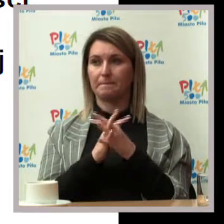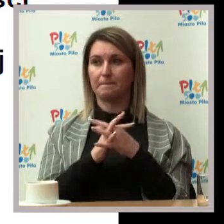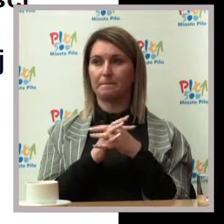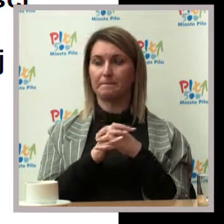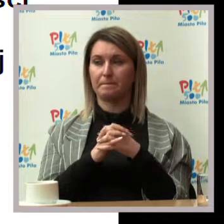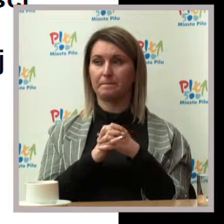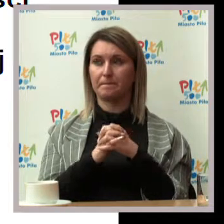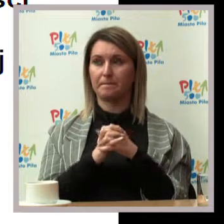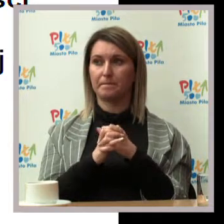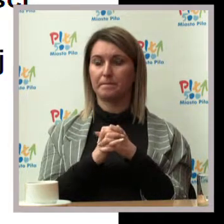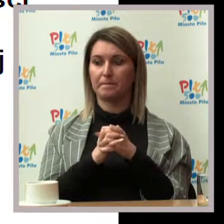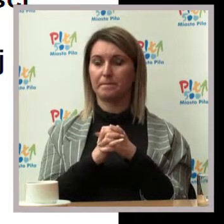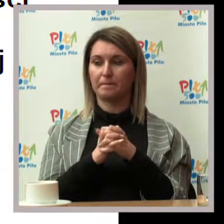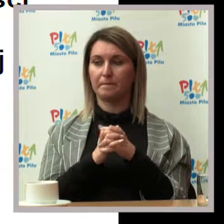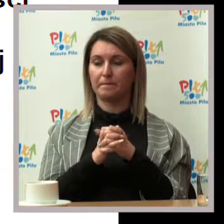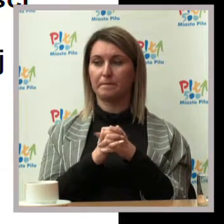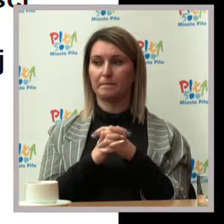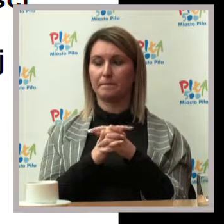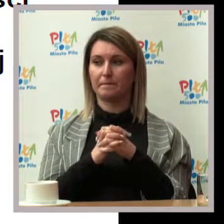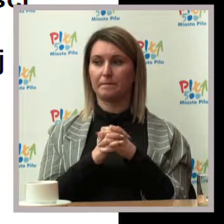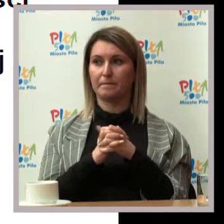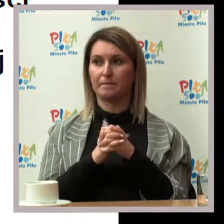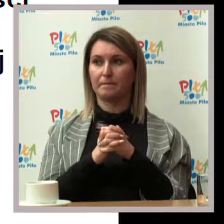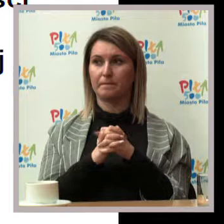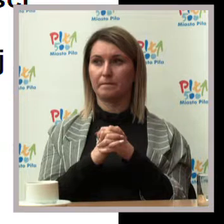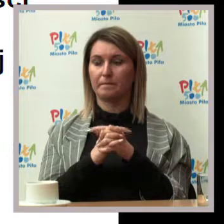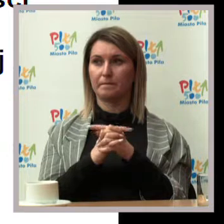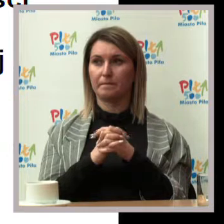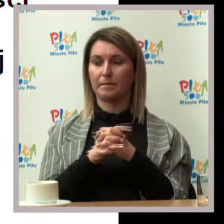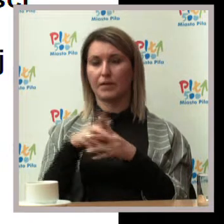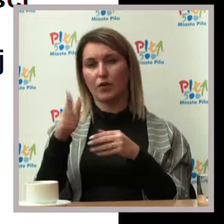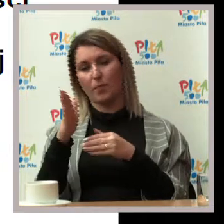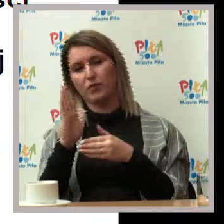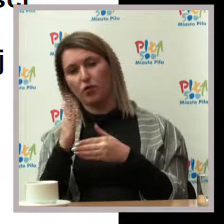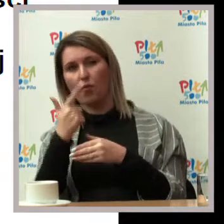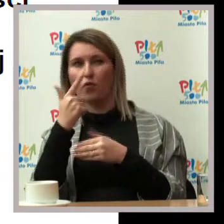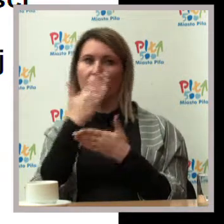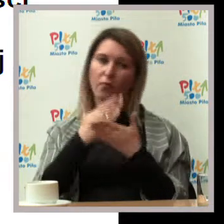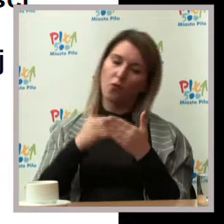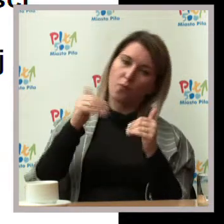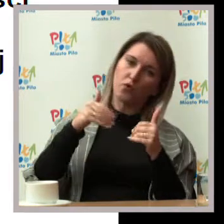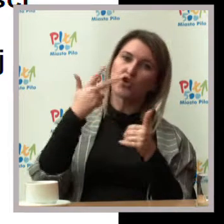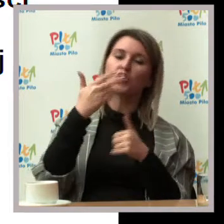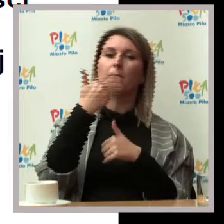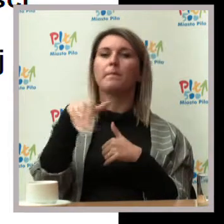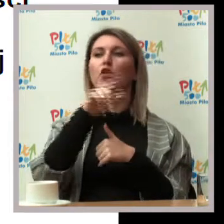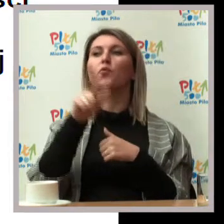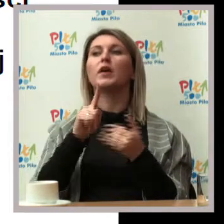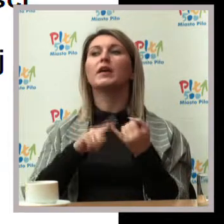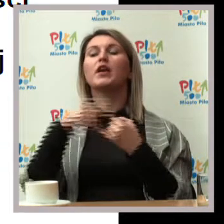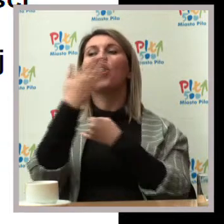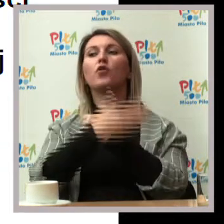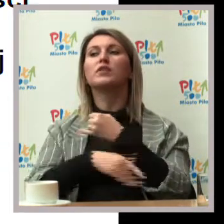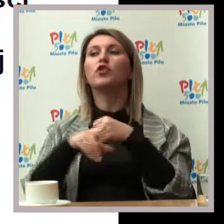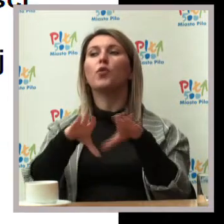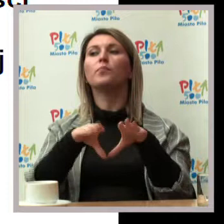wykonanie tego przedsięwzięcia oszacowanego na wartość 2,5, nawet 3 miliony złotych. I ostatnia pozycja